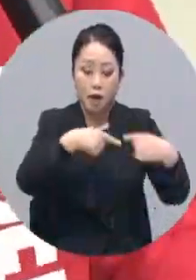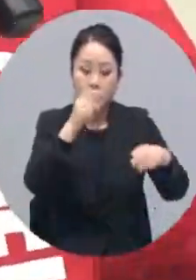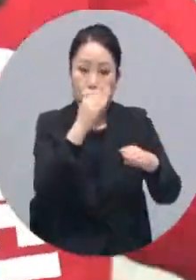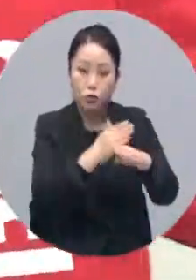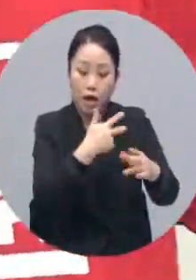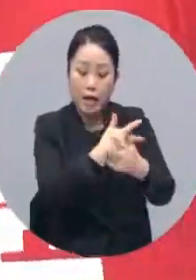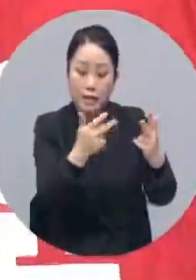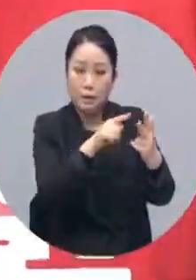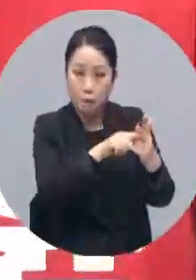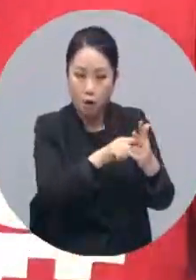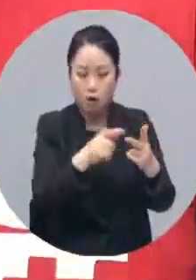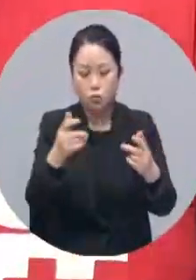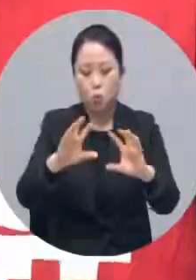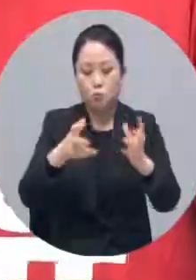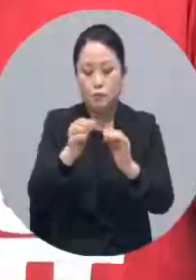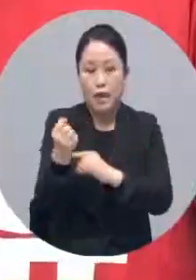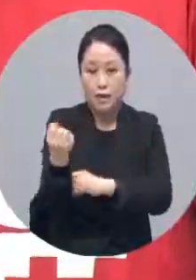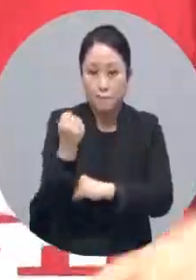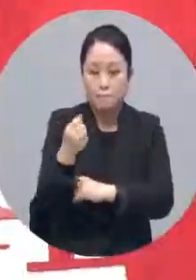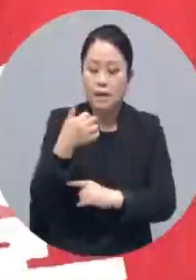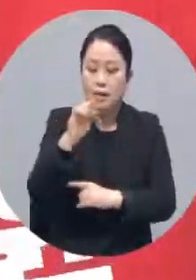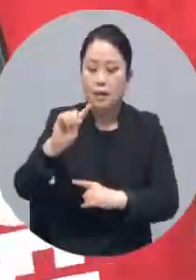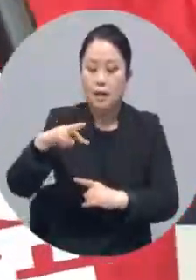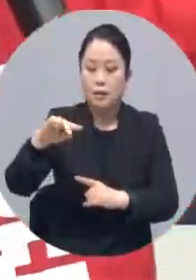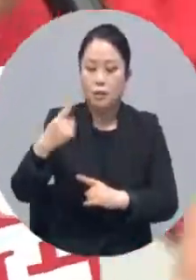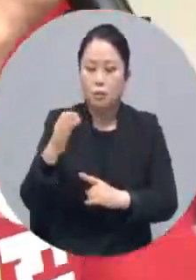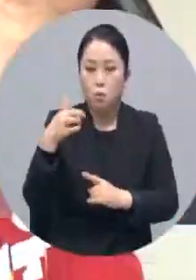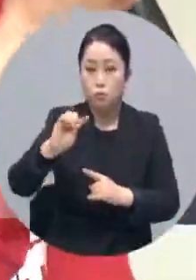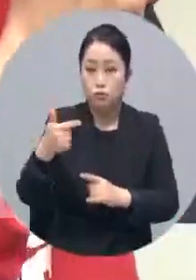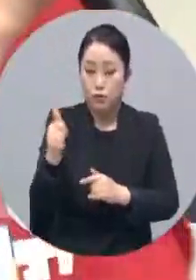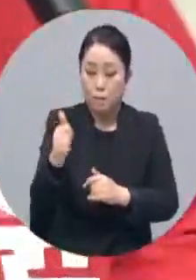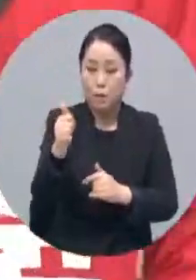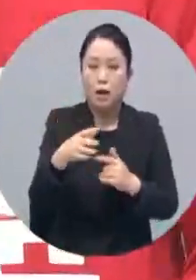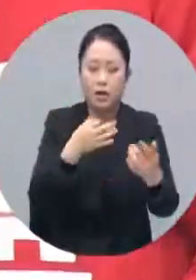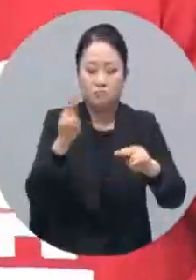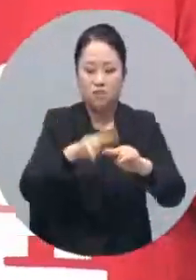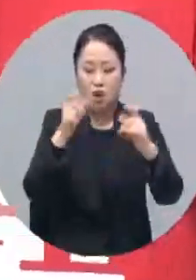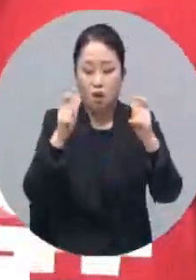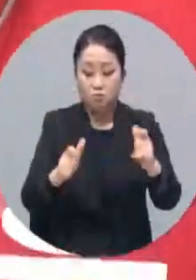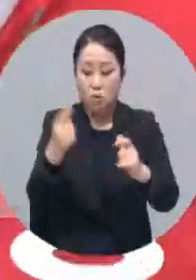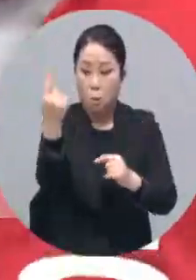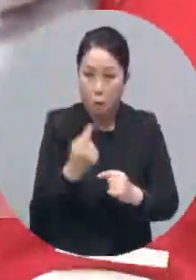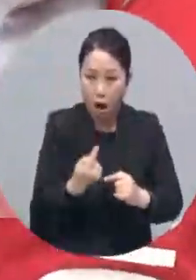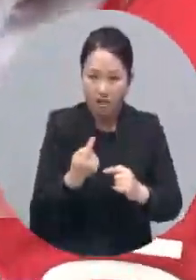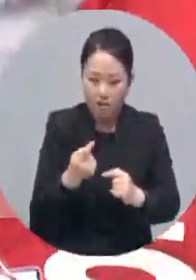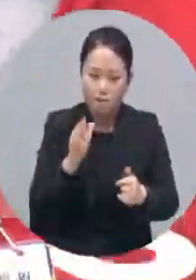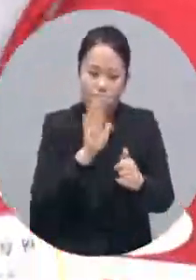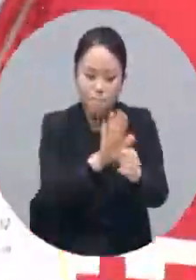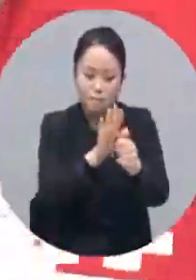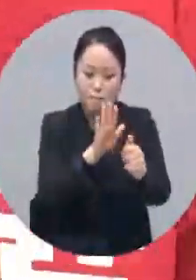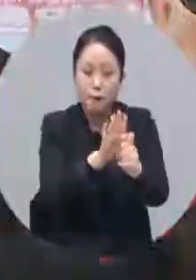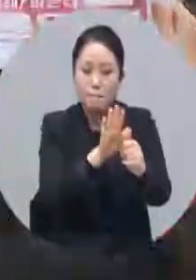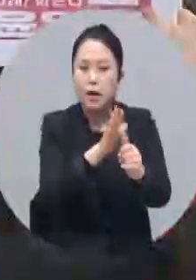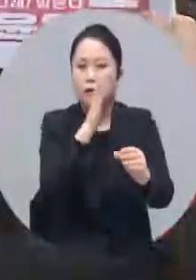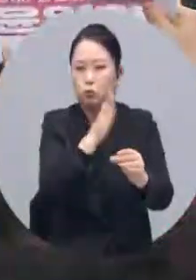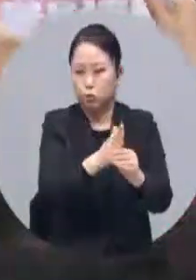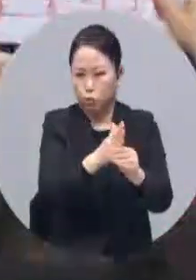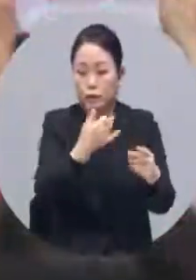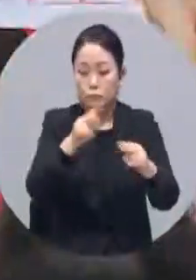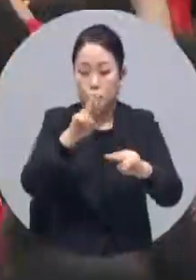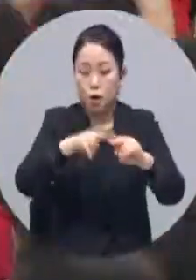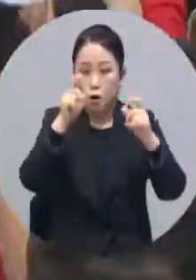더불어민주당 이재명 대표와 국민의힘 한동훈 대표가 일제히 금정구에 출동해 세모리에 나섰습니다. 금정구는